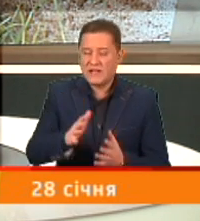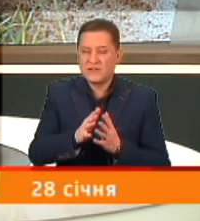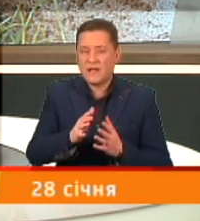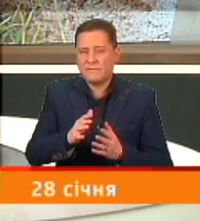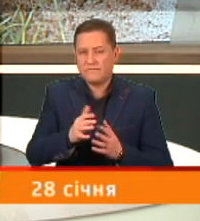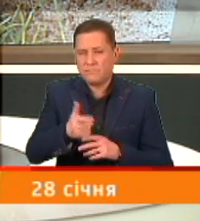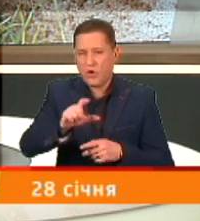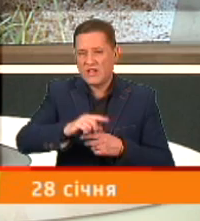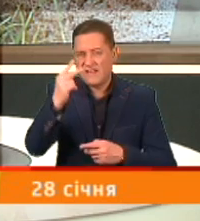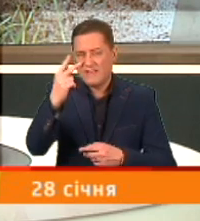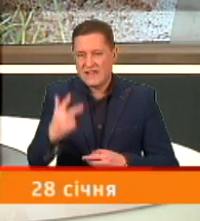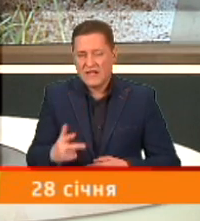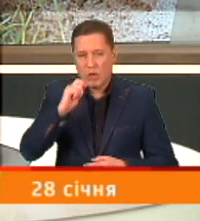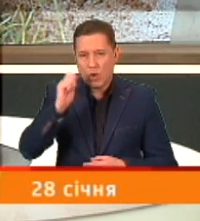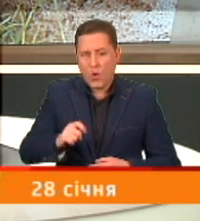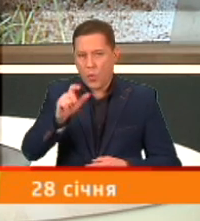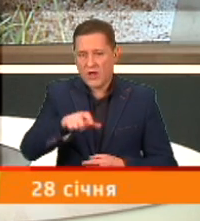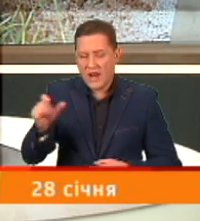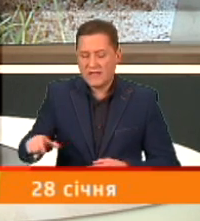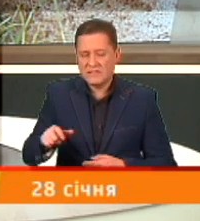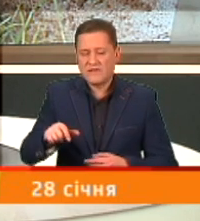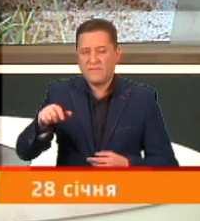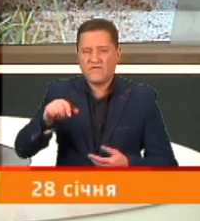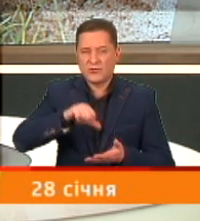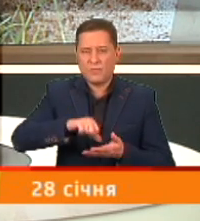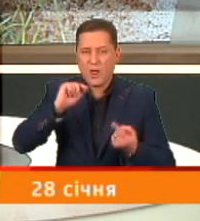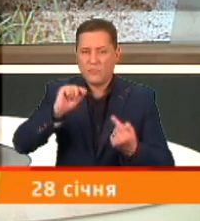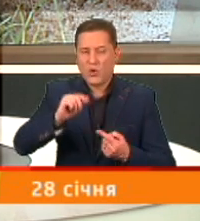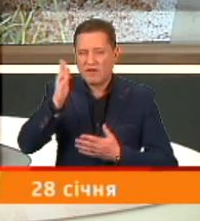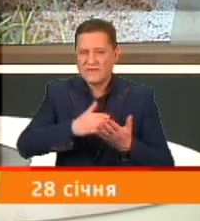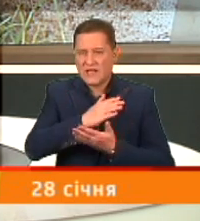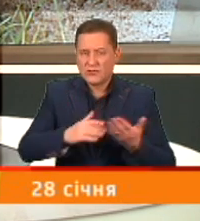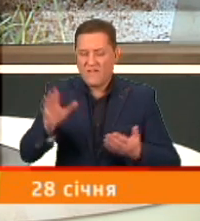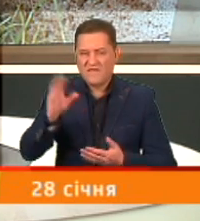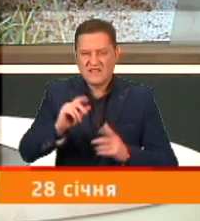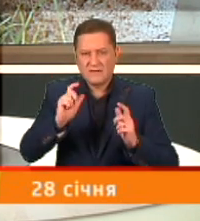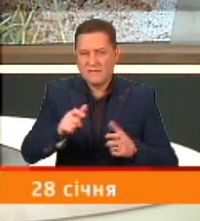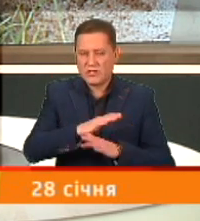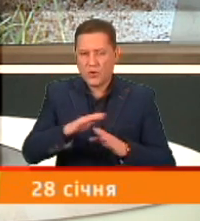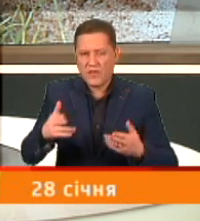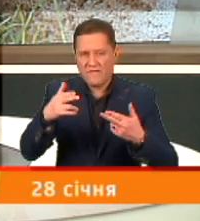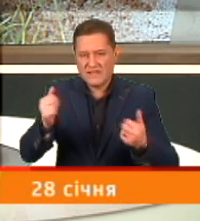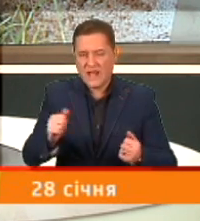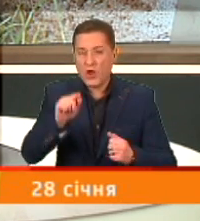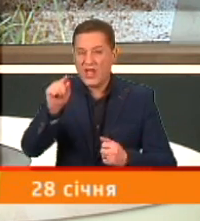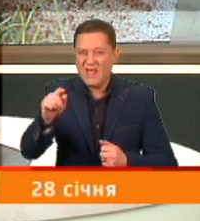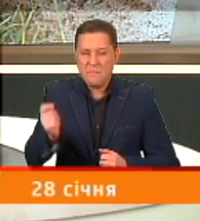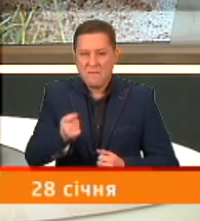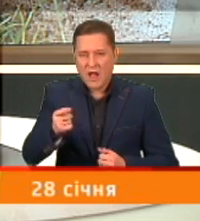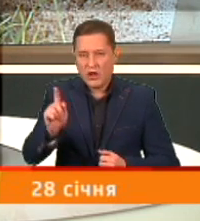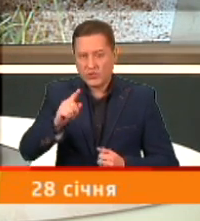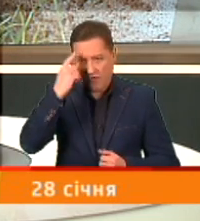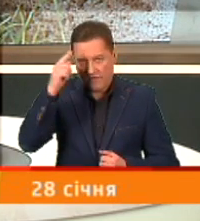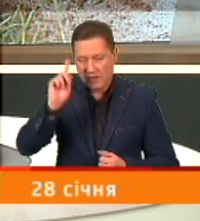2/3 українців виступають проти його скасування. І це при тому, що майже всі не згодні визнають. Їм мало що відомо